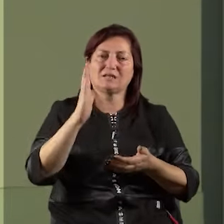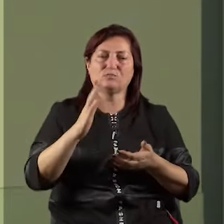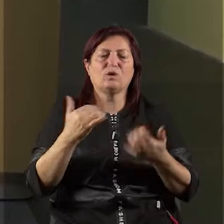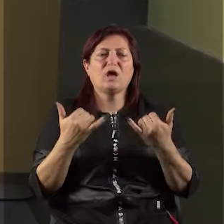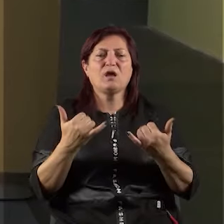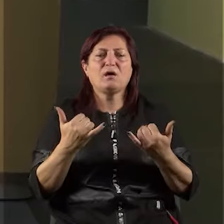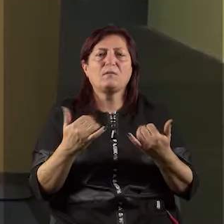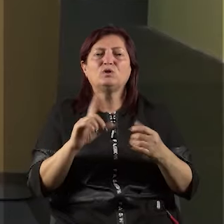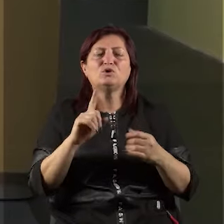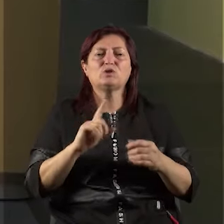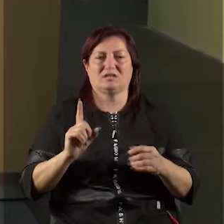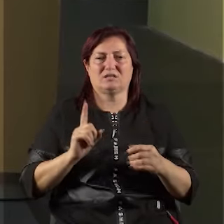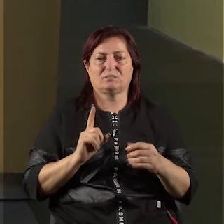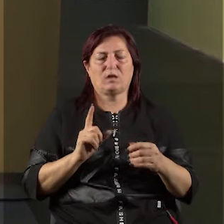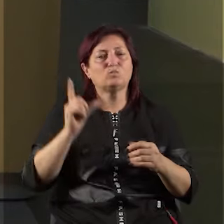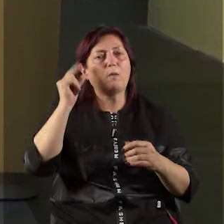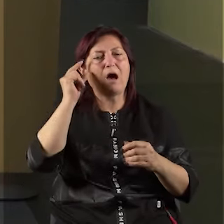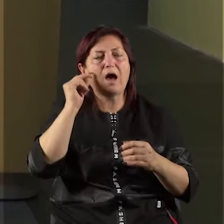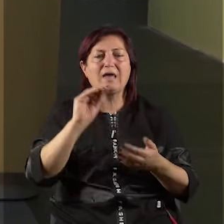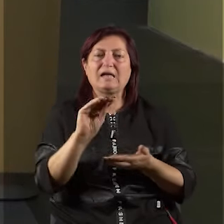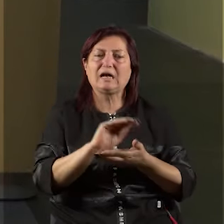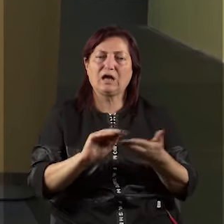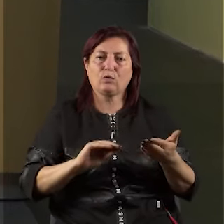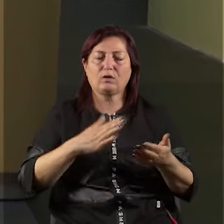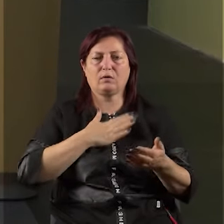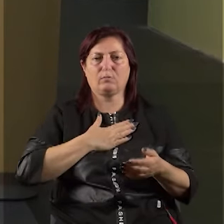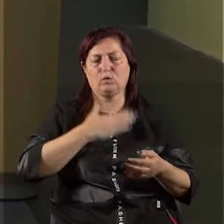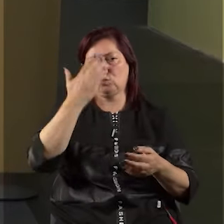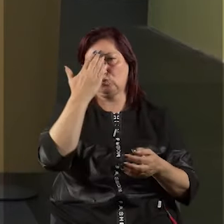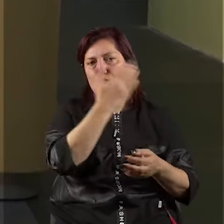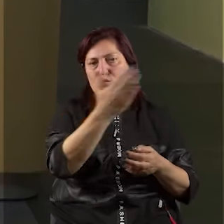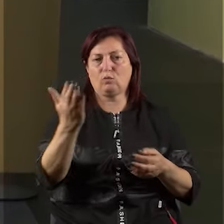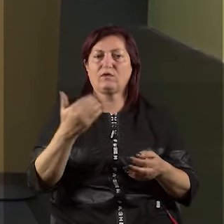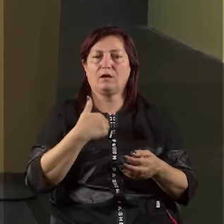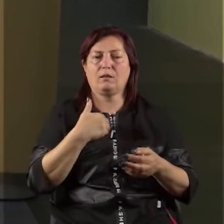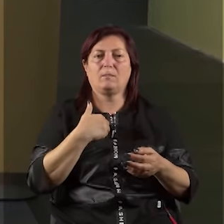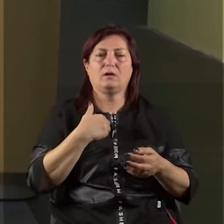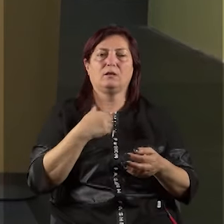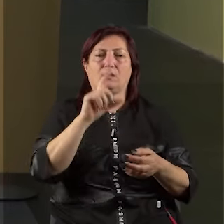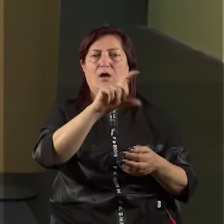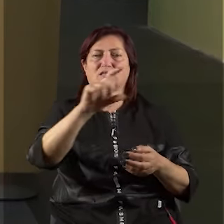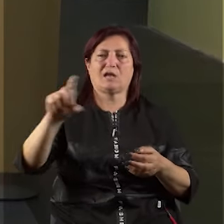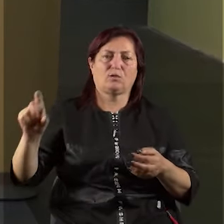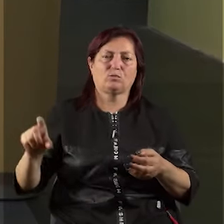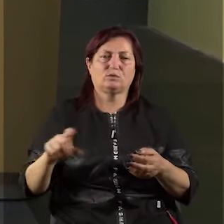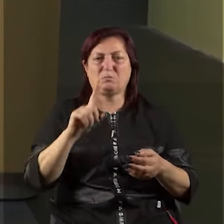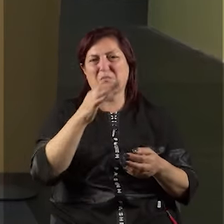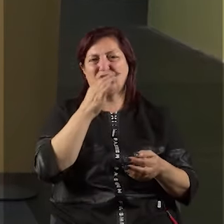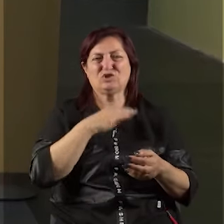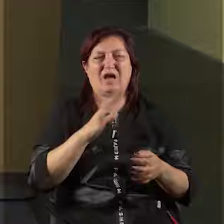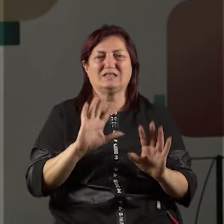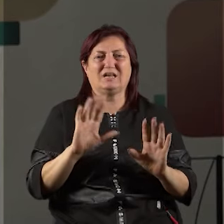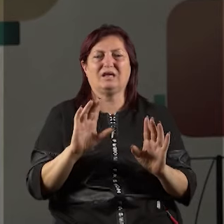սպասում հայ գրողից մեր ժողովուրդը, մեր հասարակությունը։ Գիտեք ինչ, մեր ժողովուրդը, մենակ ասեք, ոչինչ չի սպասում։ Չէ,